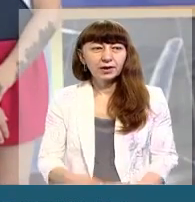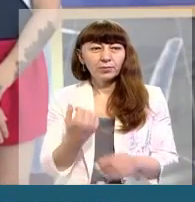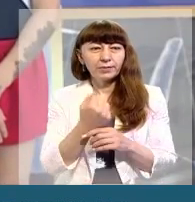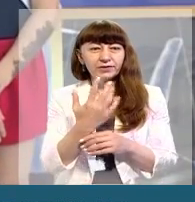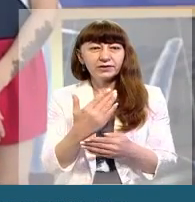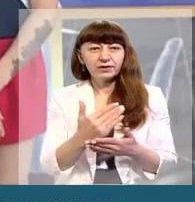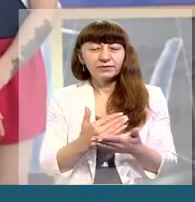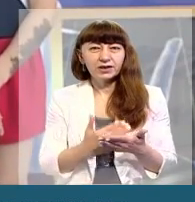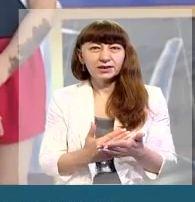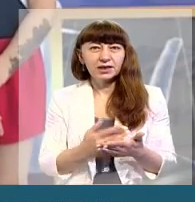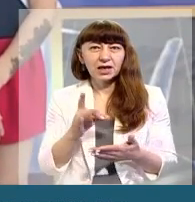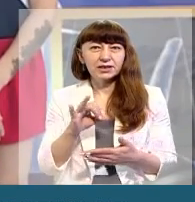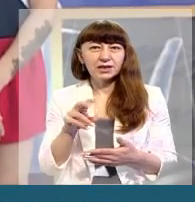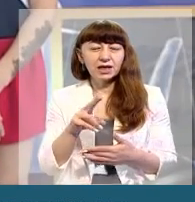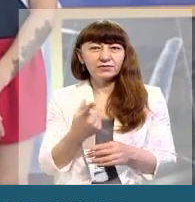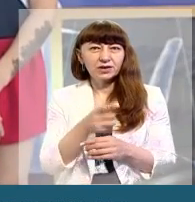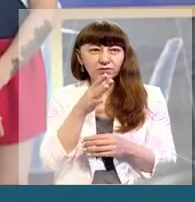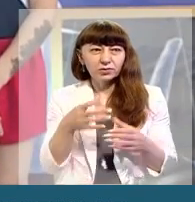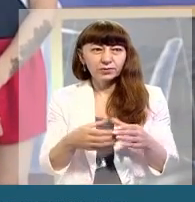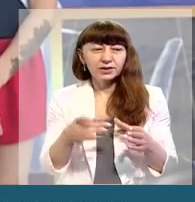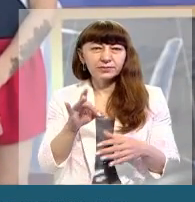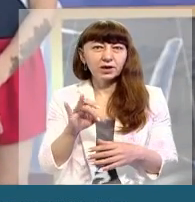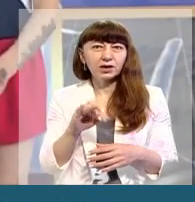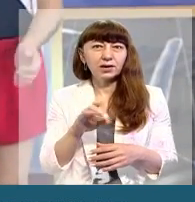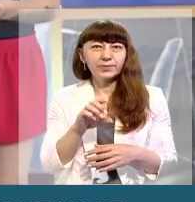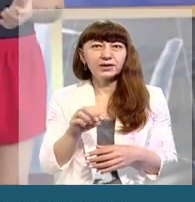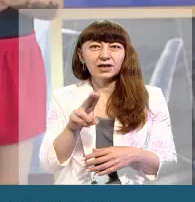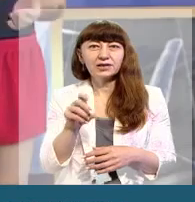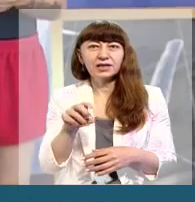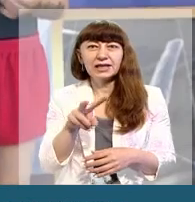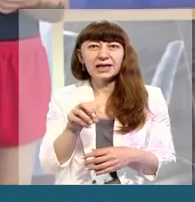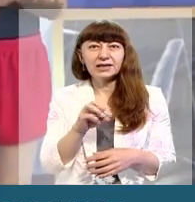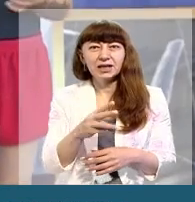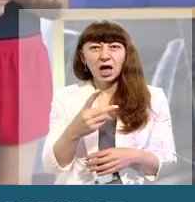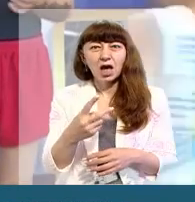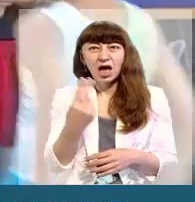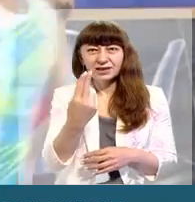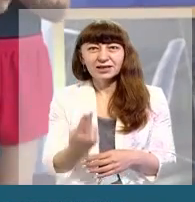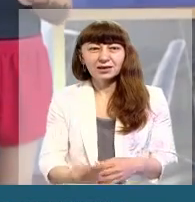разряде, в этой возрастной группе стал Исмагамбетов Адилет, город Астана.